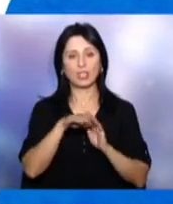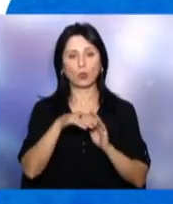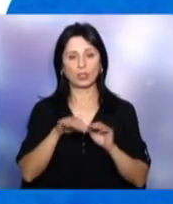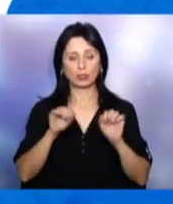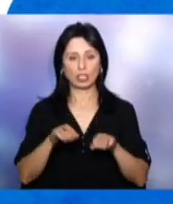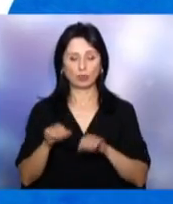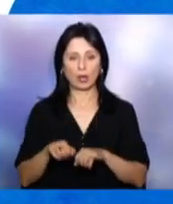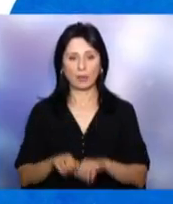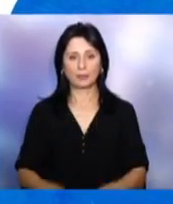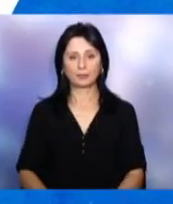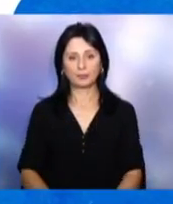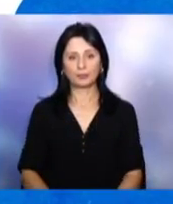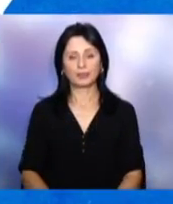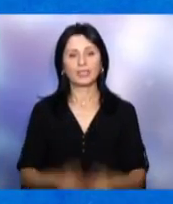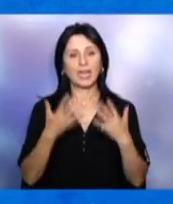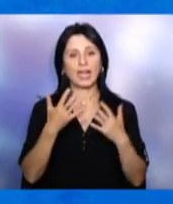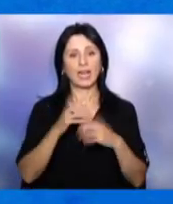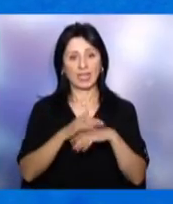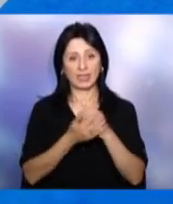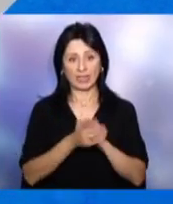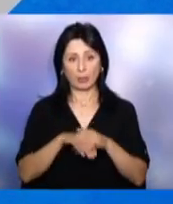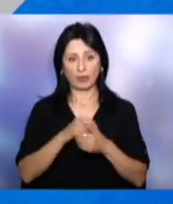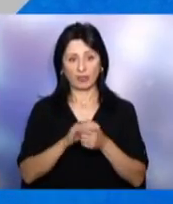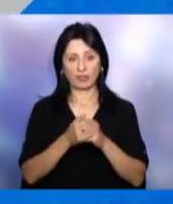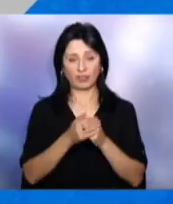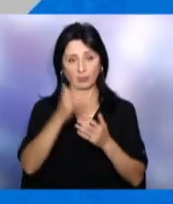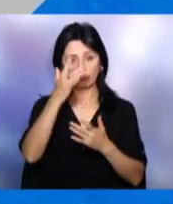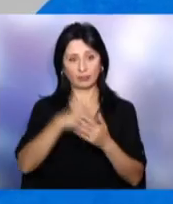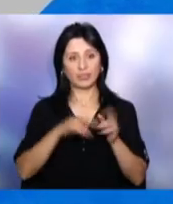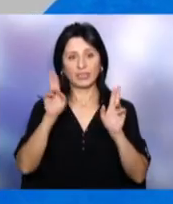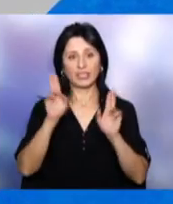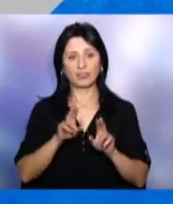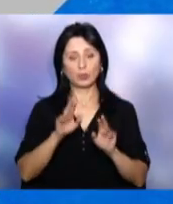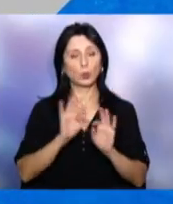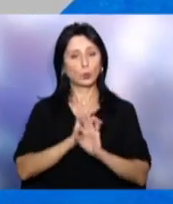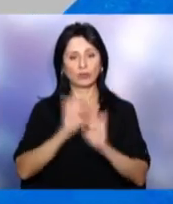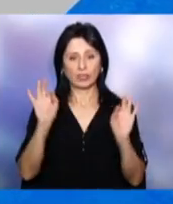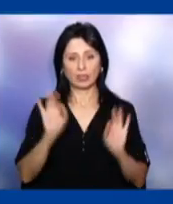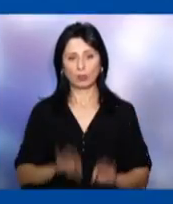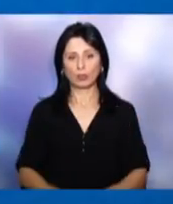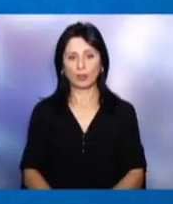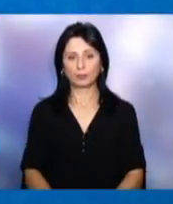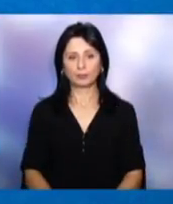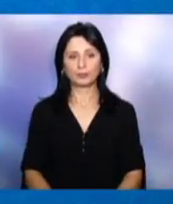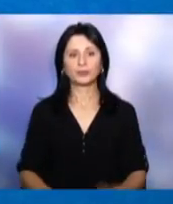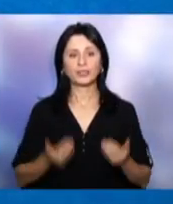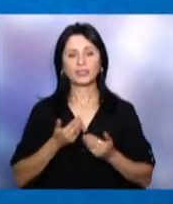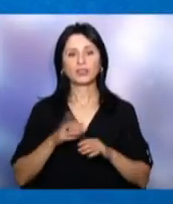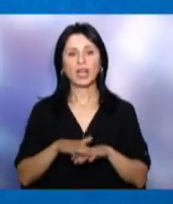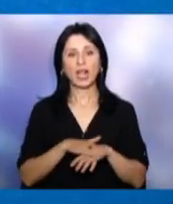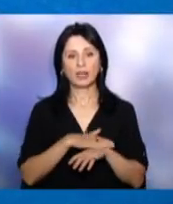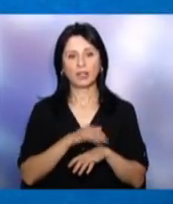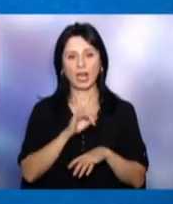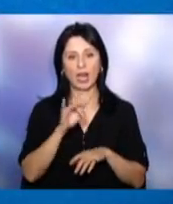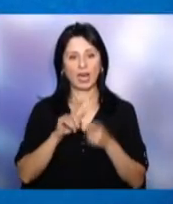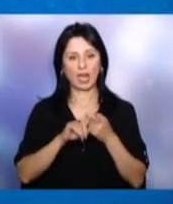საუკეთესო საშუალებაა. ხელების დაბანის ზემოთ ჩამოთვლილი წესები უნივერსალურია. სიცოცხლის